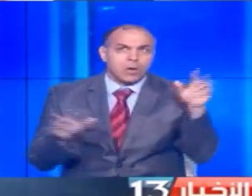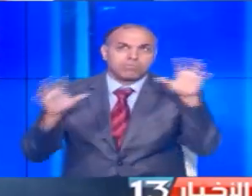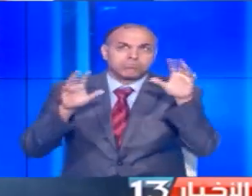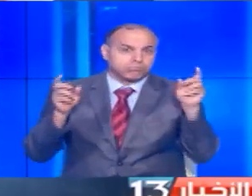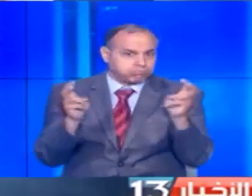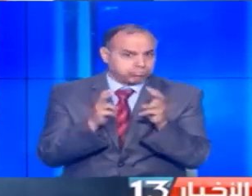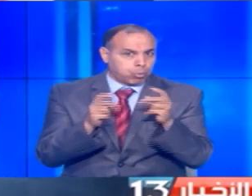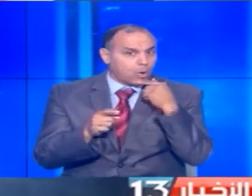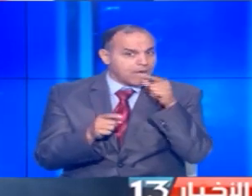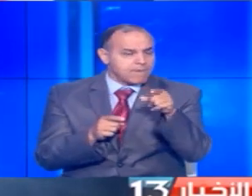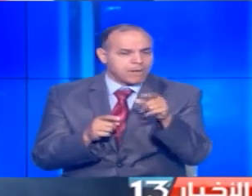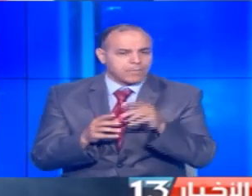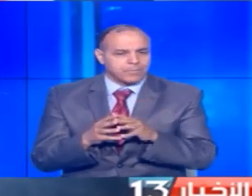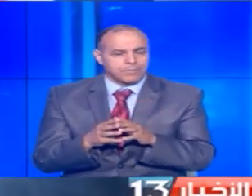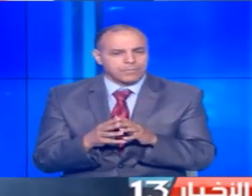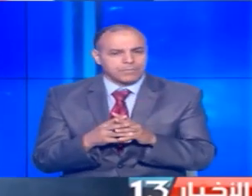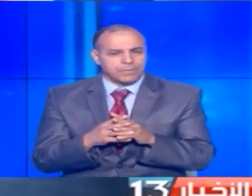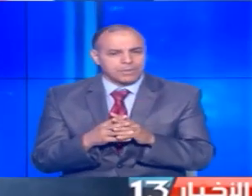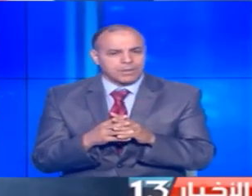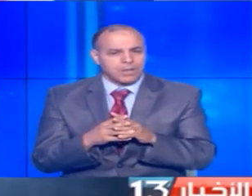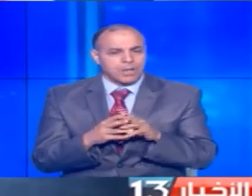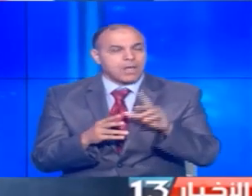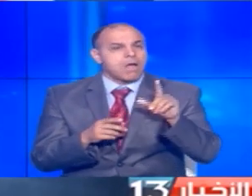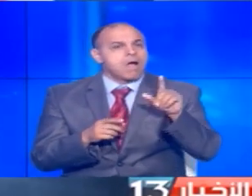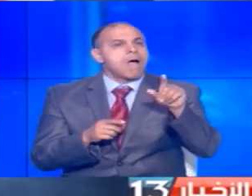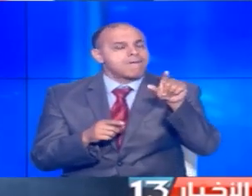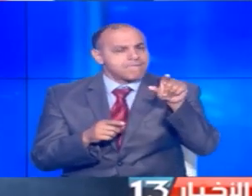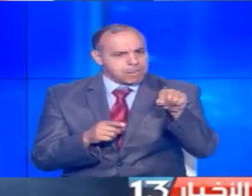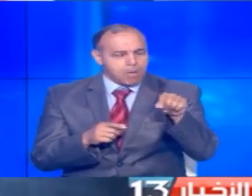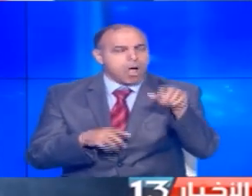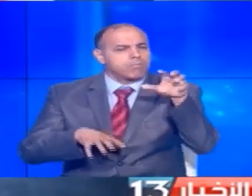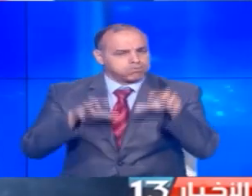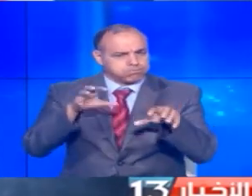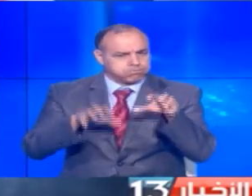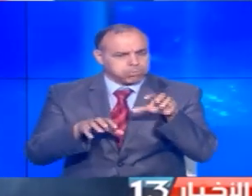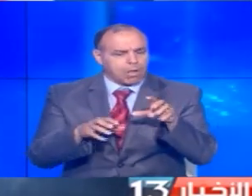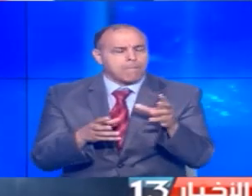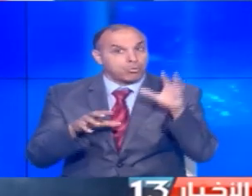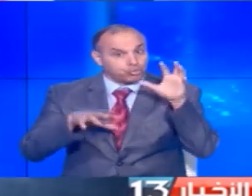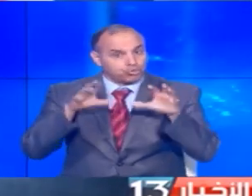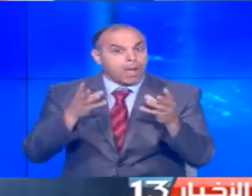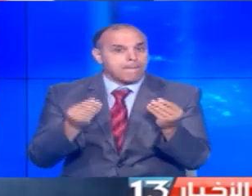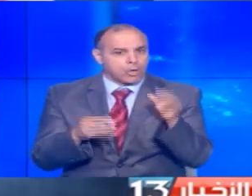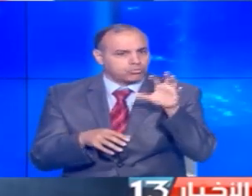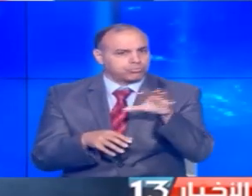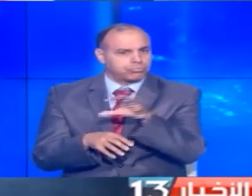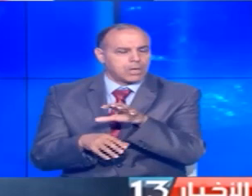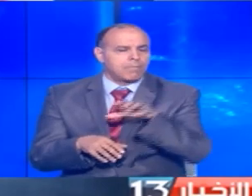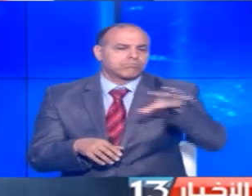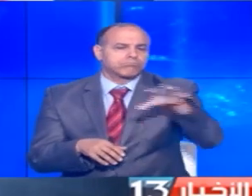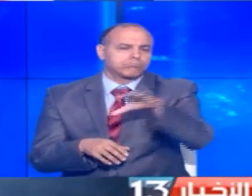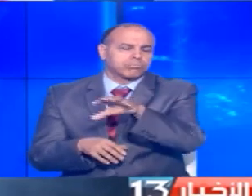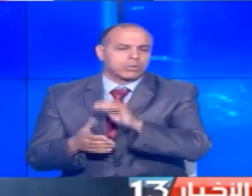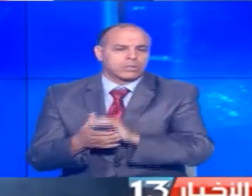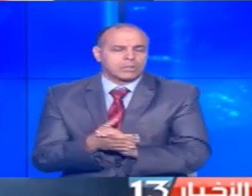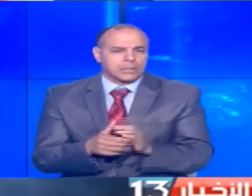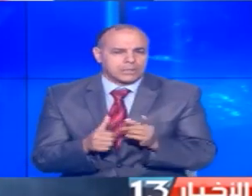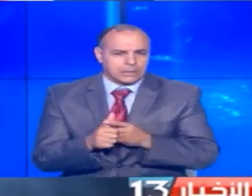ذات فاعلية وتساهم في تهاتل الأمطار بغزارة في بعض المناطق